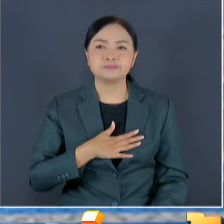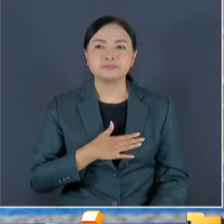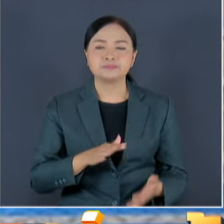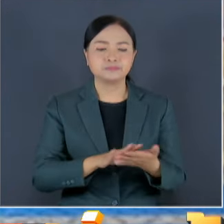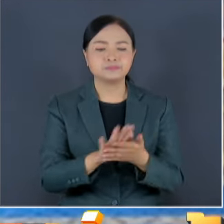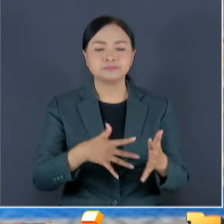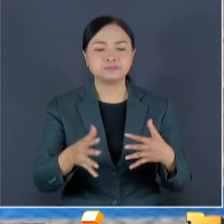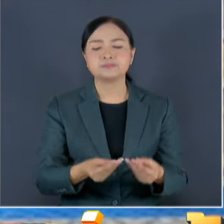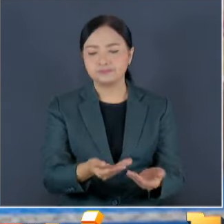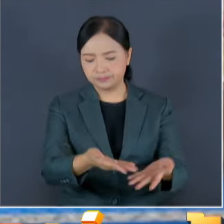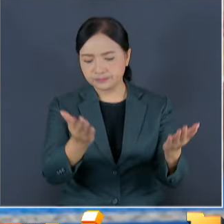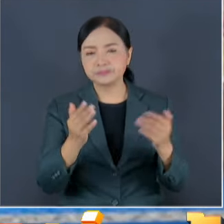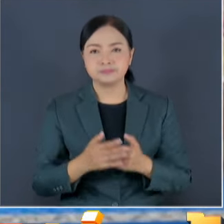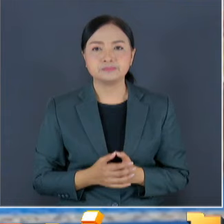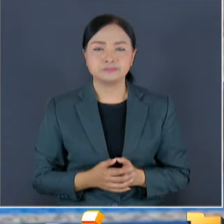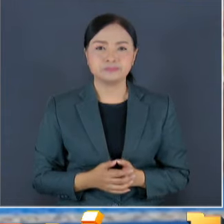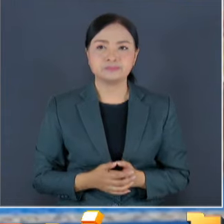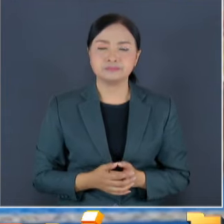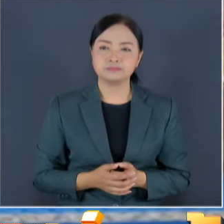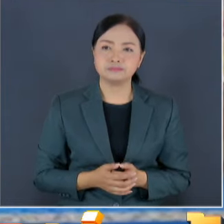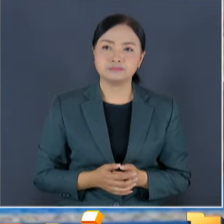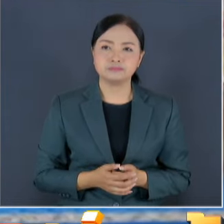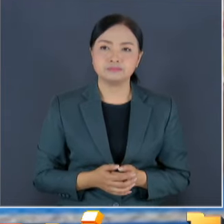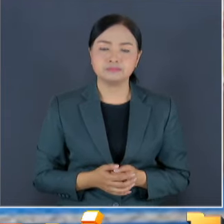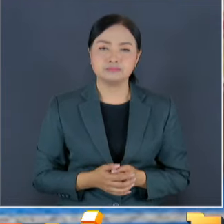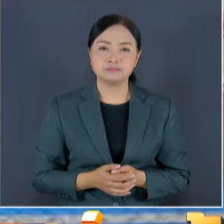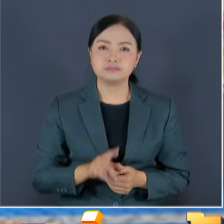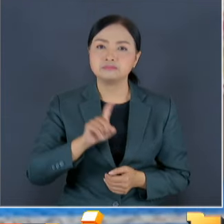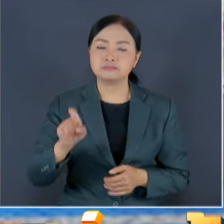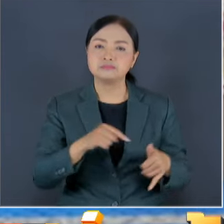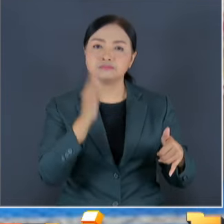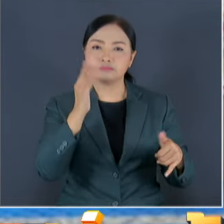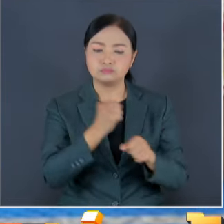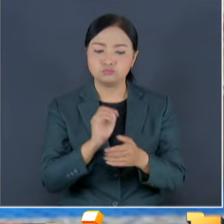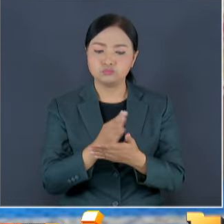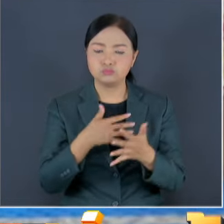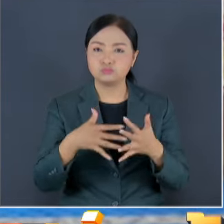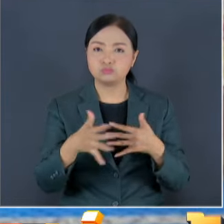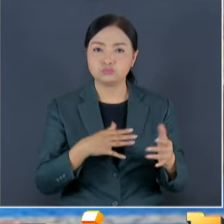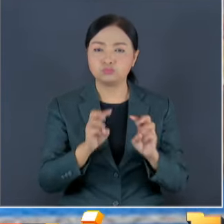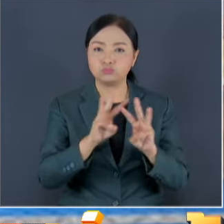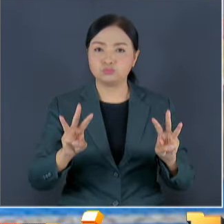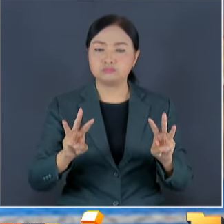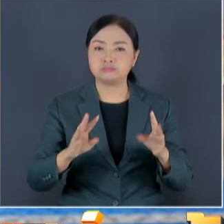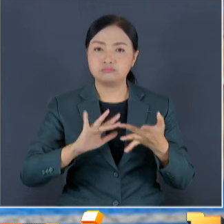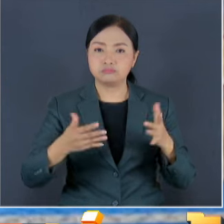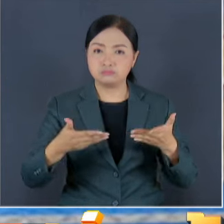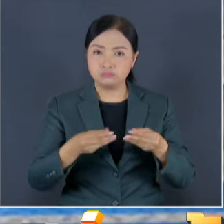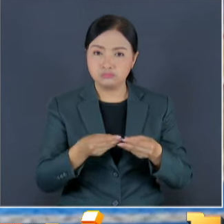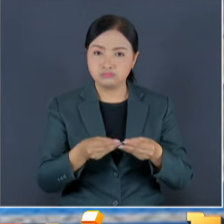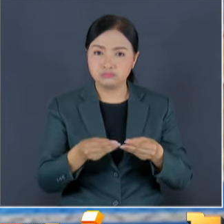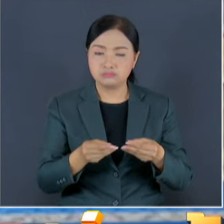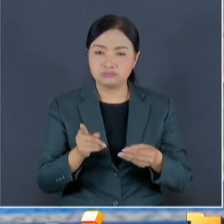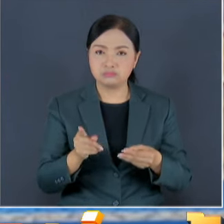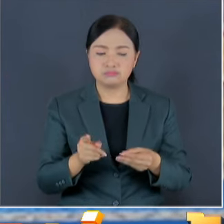ลยเราไม่ ทีนี้ฮะนักข่าวเราก็ถามบอกว่าเอ๊ะเสียชัดเนี่ยทำธุรกิจสีเทาเกี่ยวกับเรื่องเว็บการพนันไหมคือทางด้านของคุ